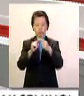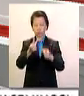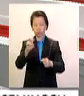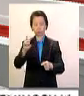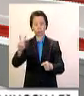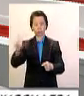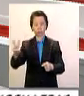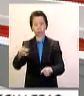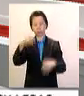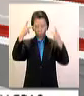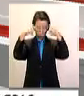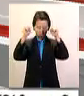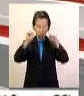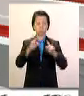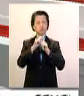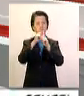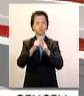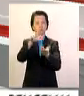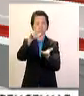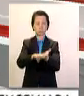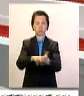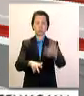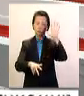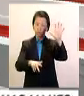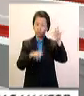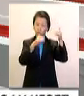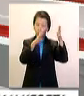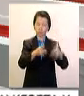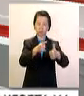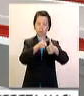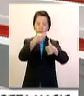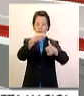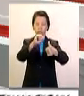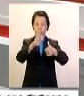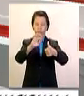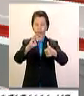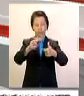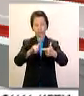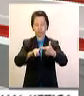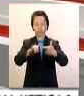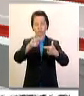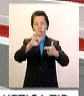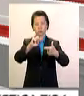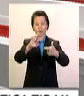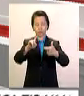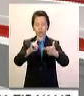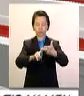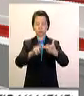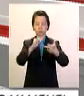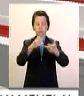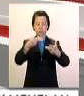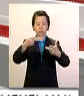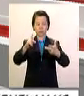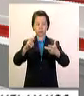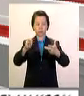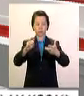Presidennya, Dato' Ayub Rahmat, merusi satu kenyataan mengesahkan 5 atlet tersebut adalah Muhammad Hafifi Mansur, Muhammad Fazrul Azri Mohdad, Muhammad